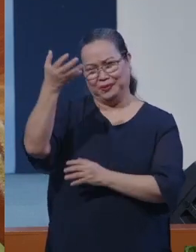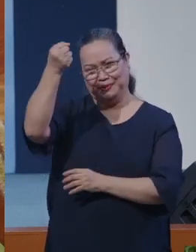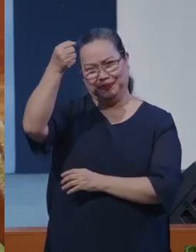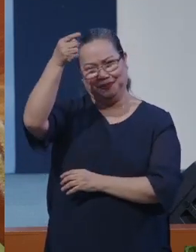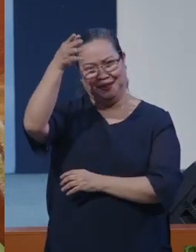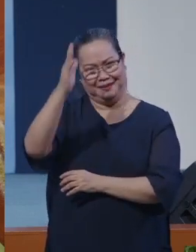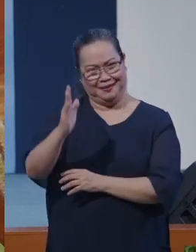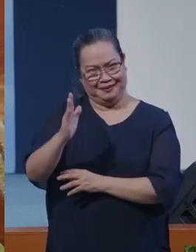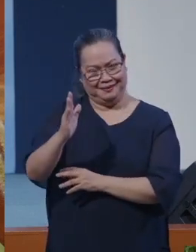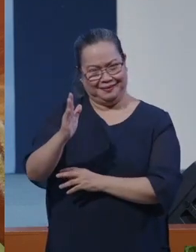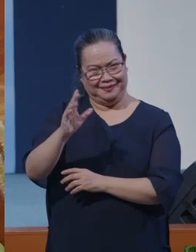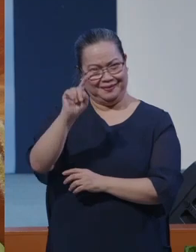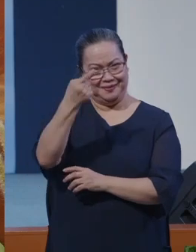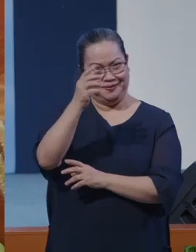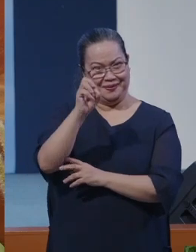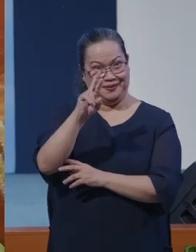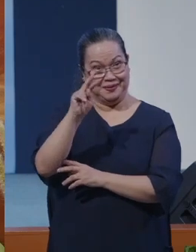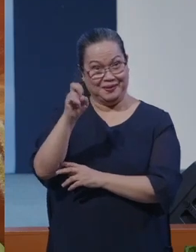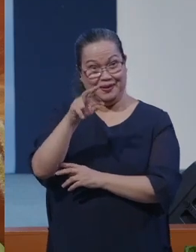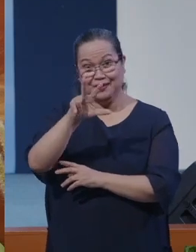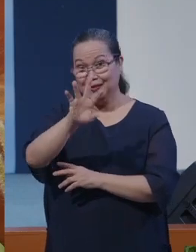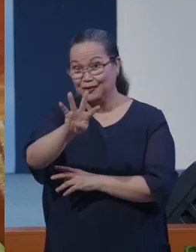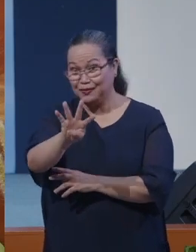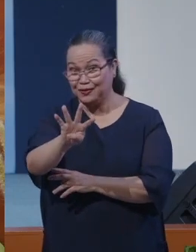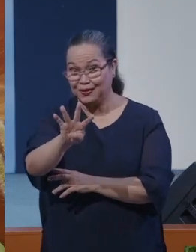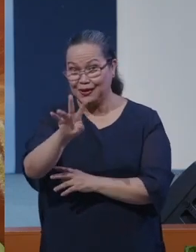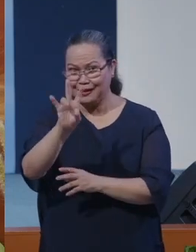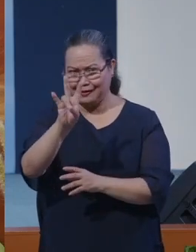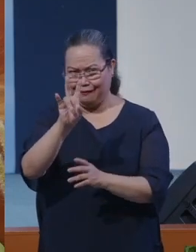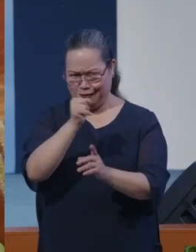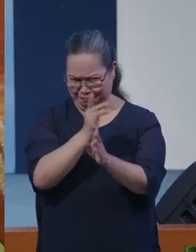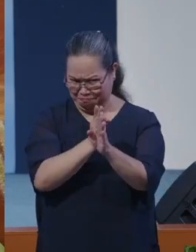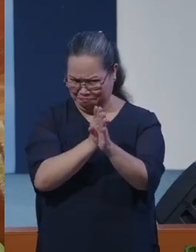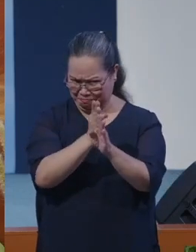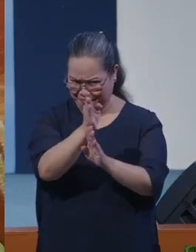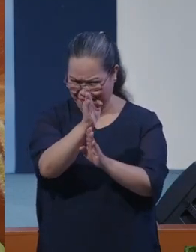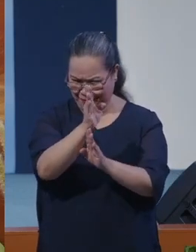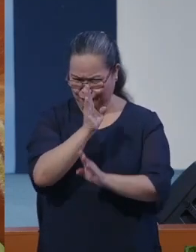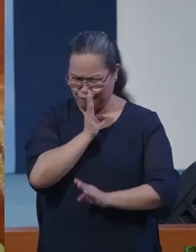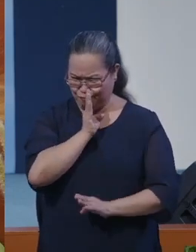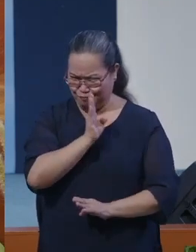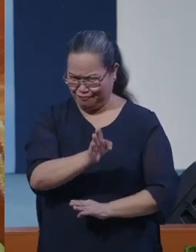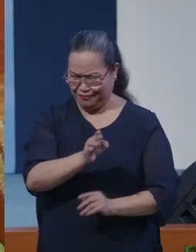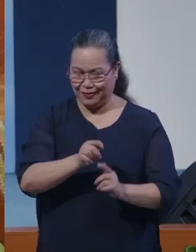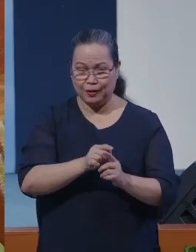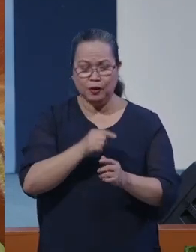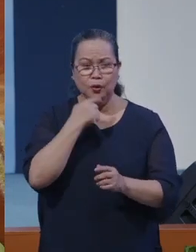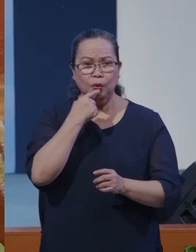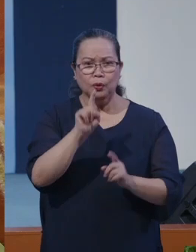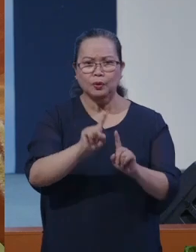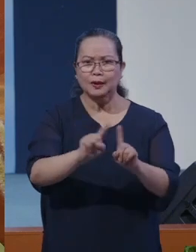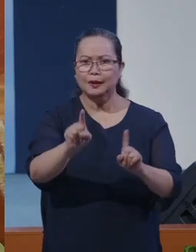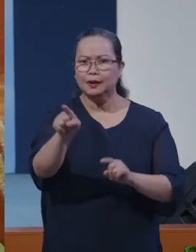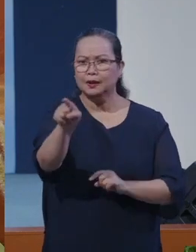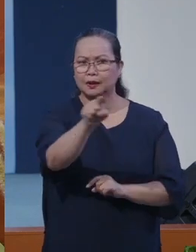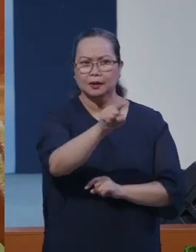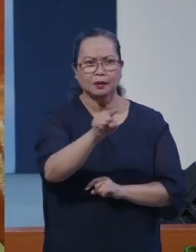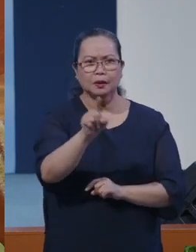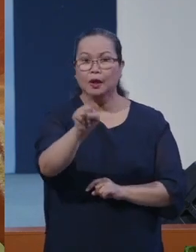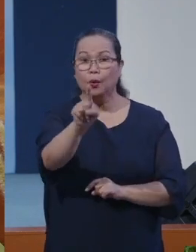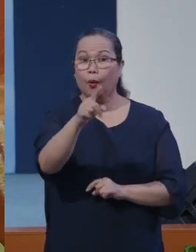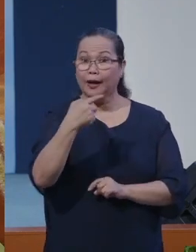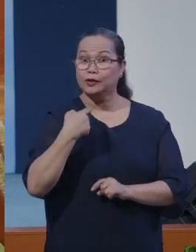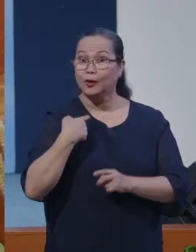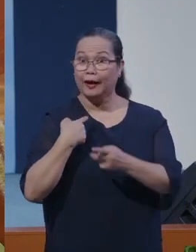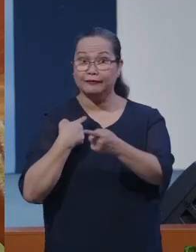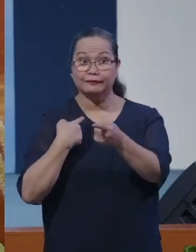Sa 1 Corinthians 4:7, ito, napakadiretso. "For who sees anything different in you? What do you